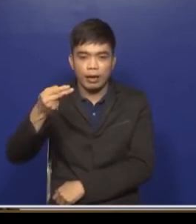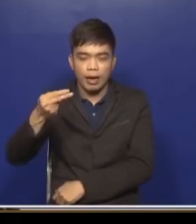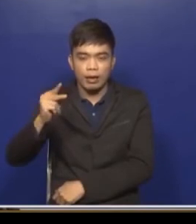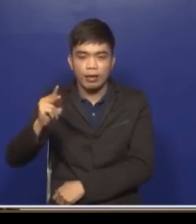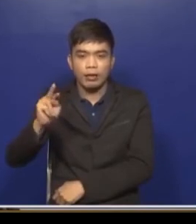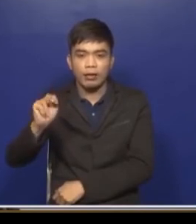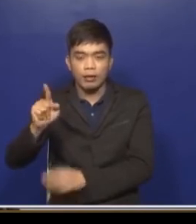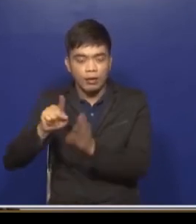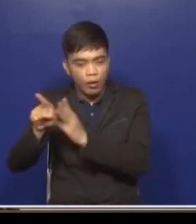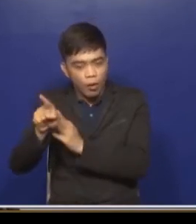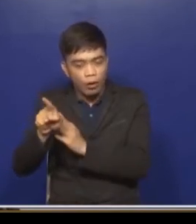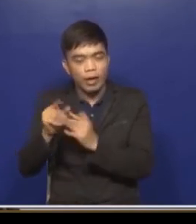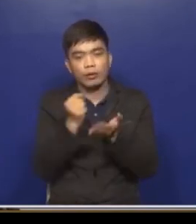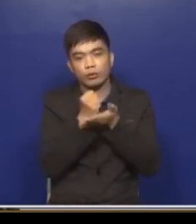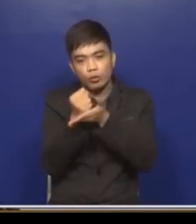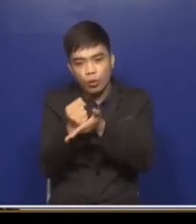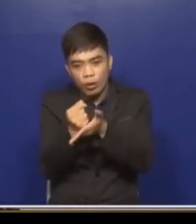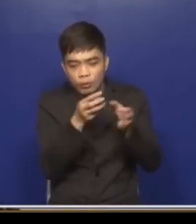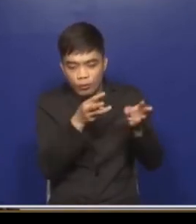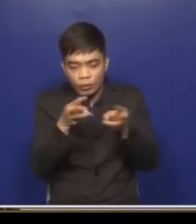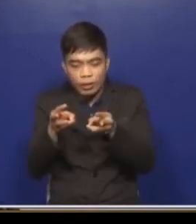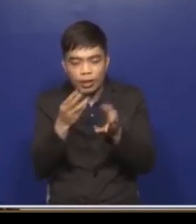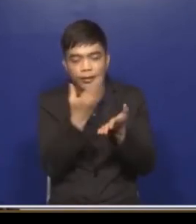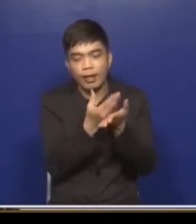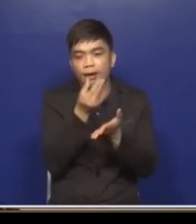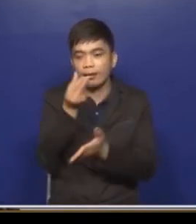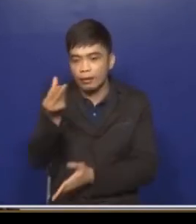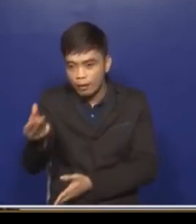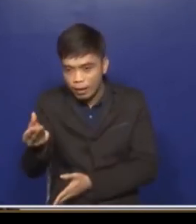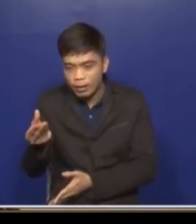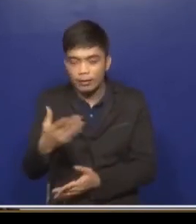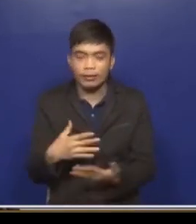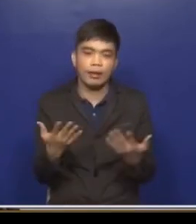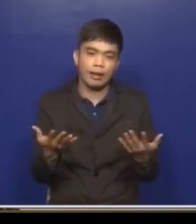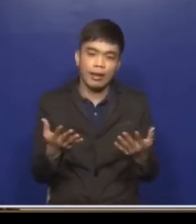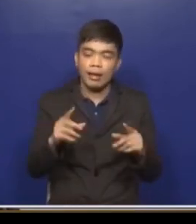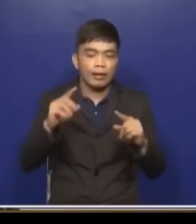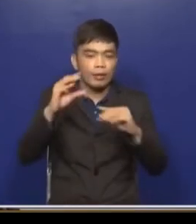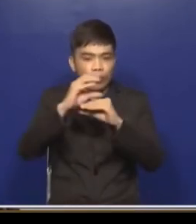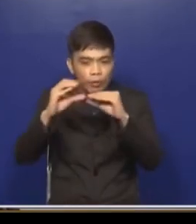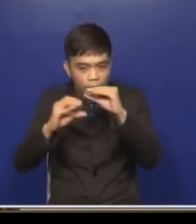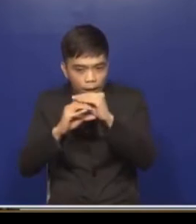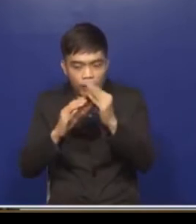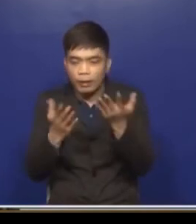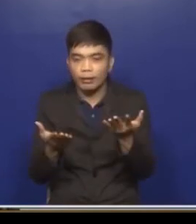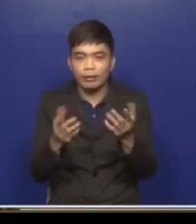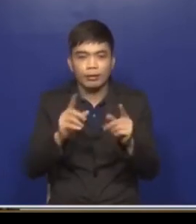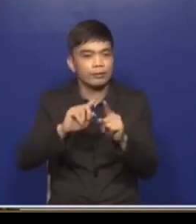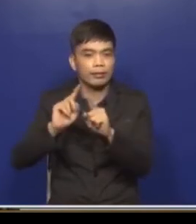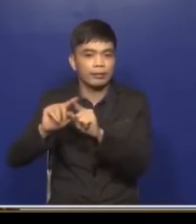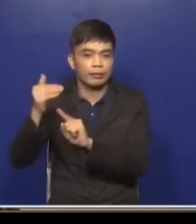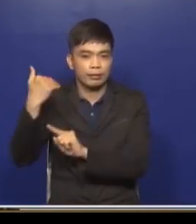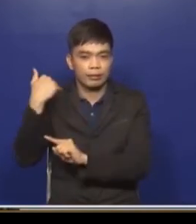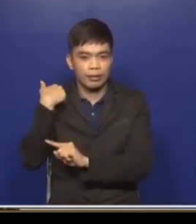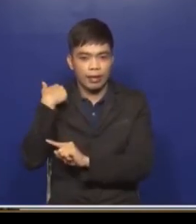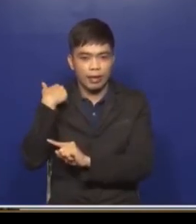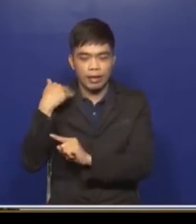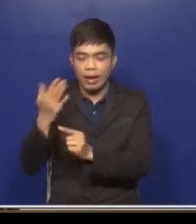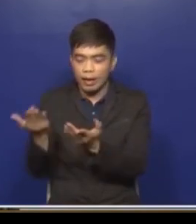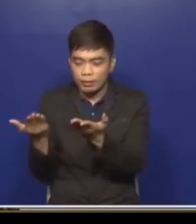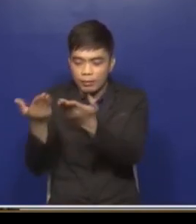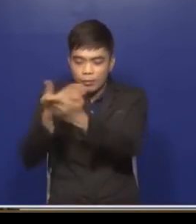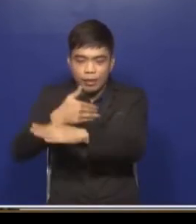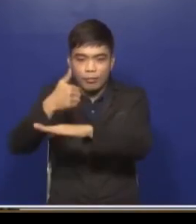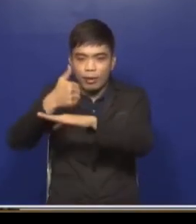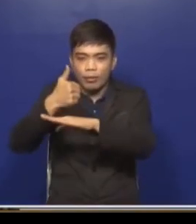็นการให้เงินกู้เพื่อไปแ้ปัหาหรอไปผาตัดโงการองคกรที่มผู้บริหารเปลี่ยผู้บ